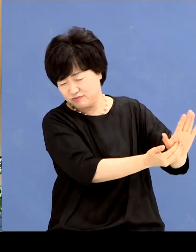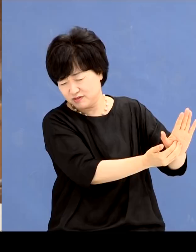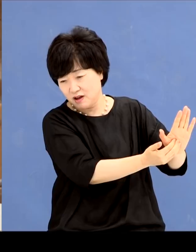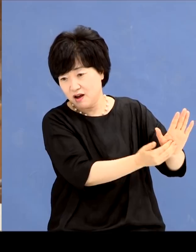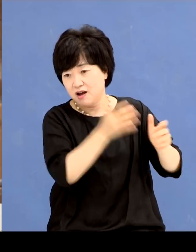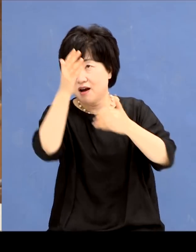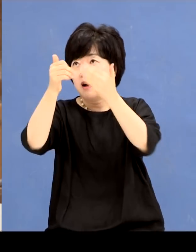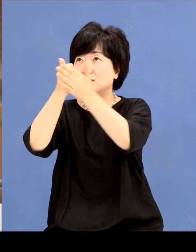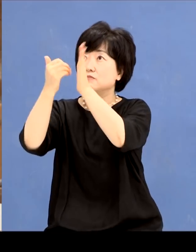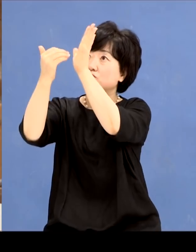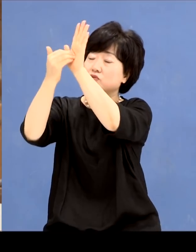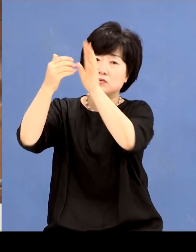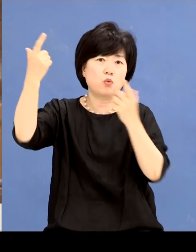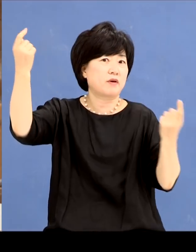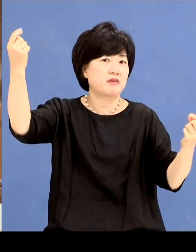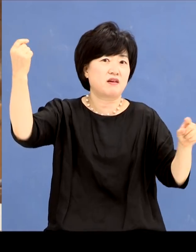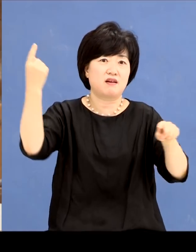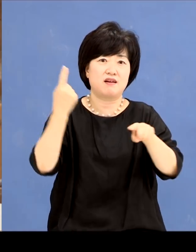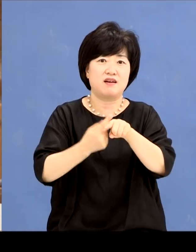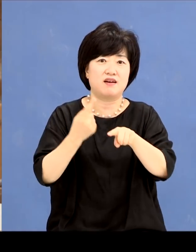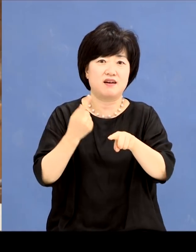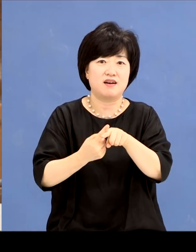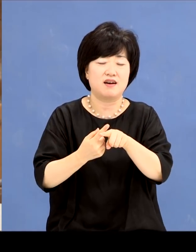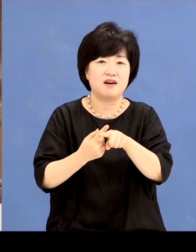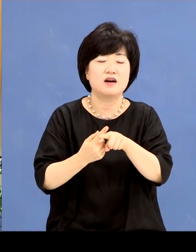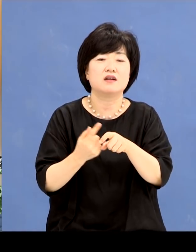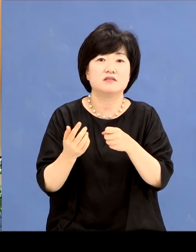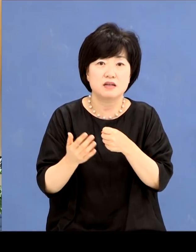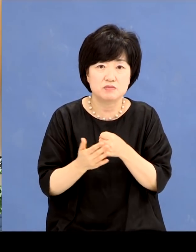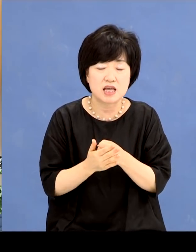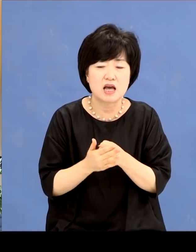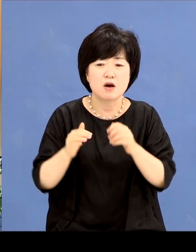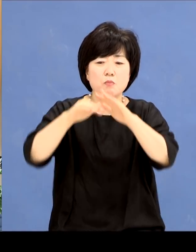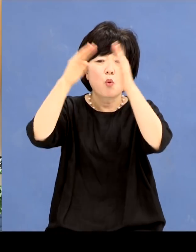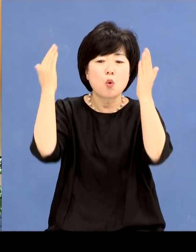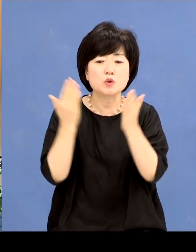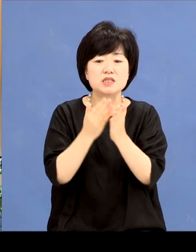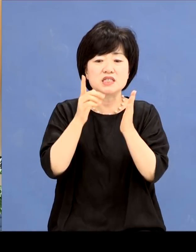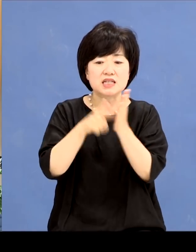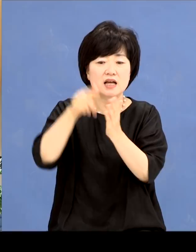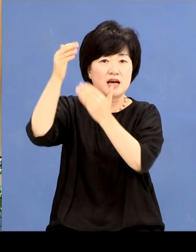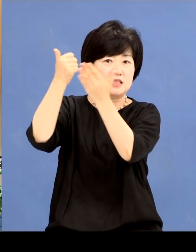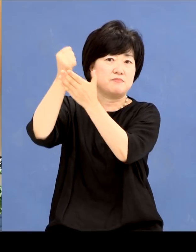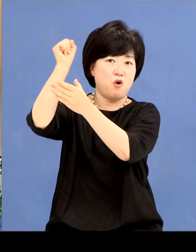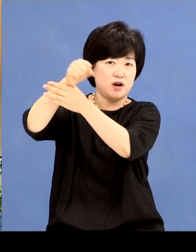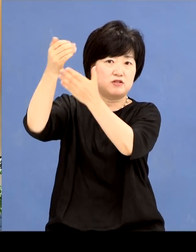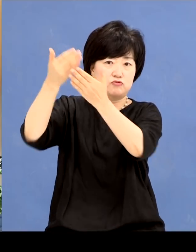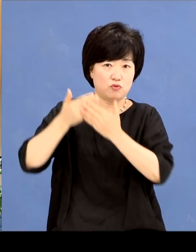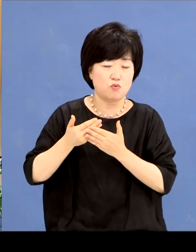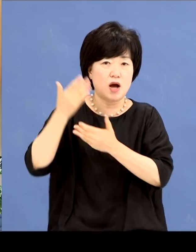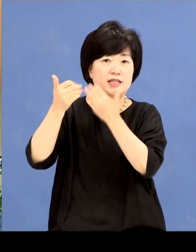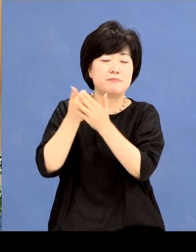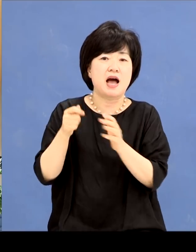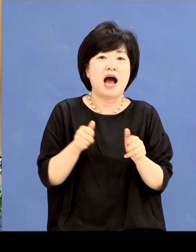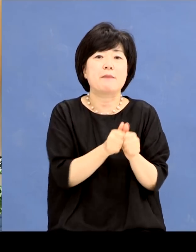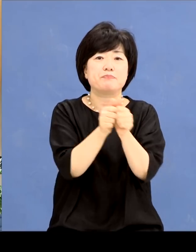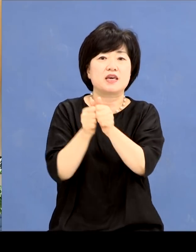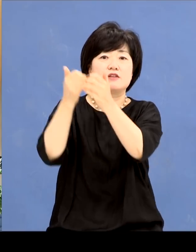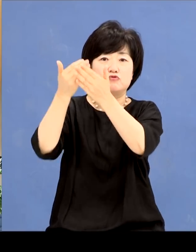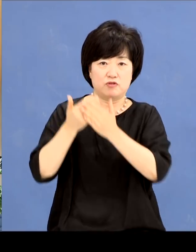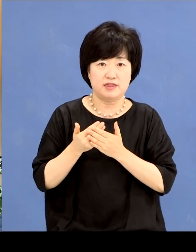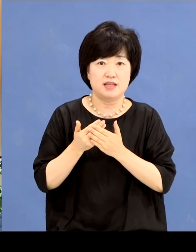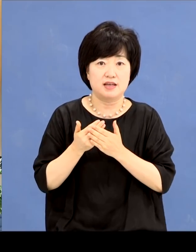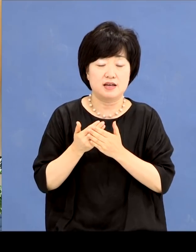부인한 거더라고요. 저한테는 그렇게 느껴졌어요. 네. 왜냐하면 그 모든 시간들을 하나님께서 허락하셨고 하나님께서 함께 하셨는데